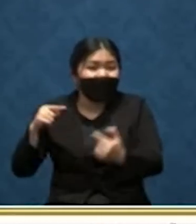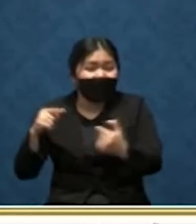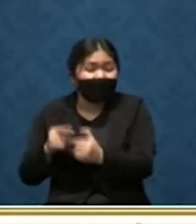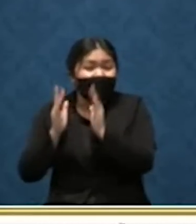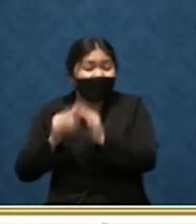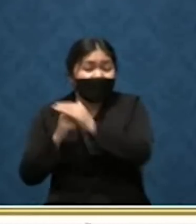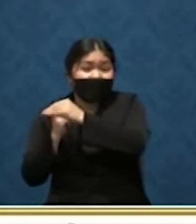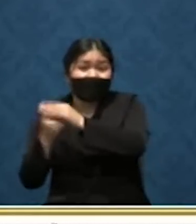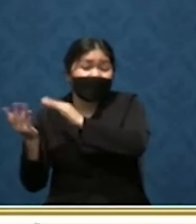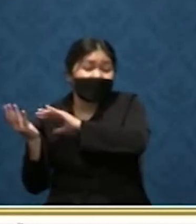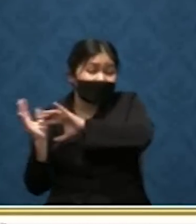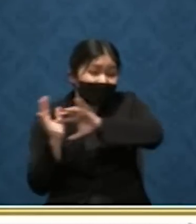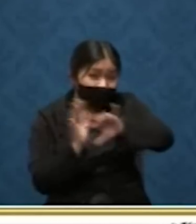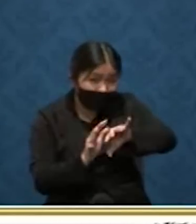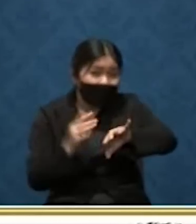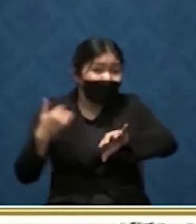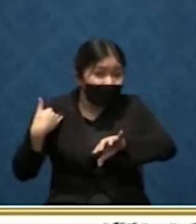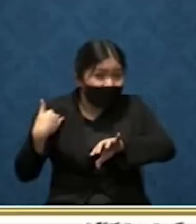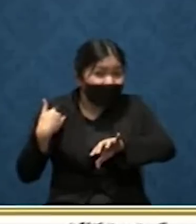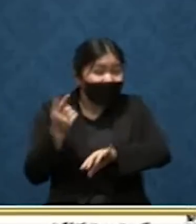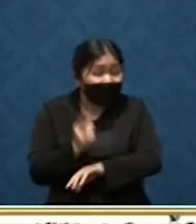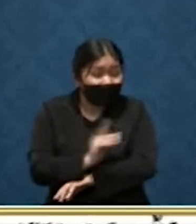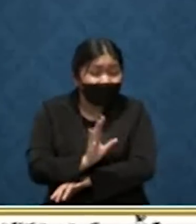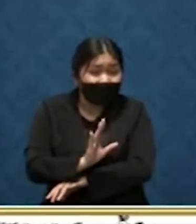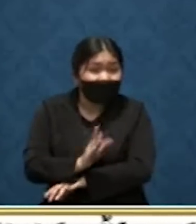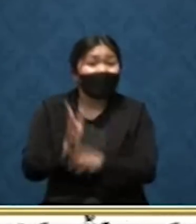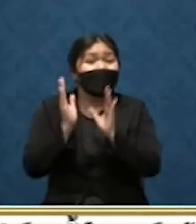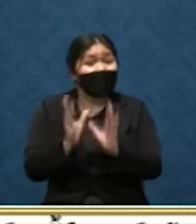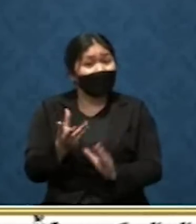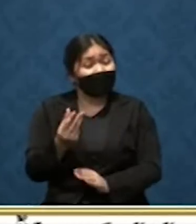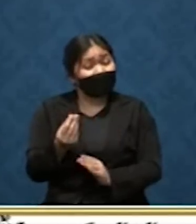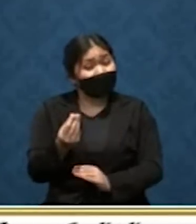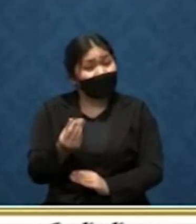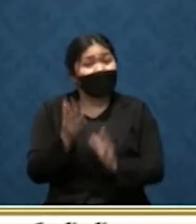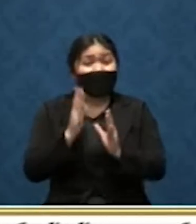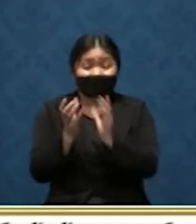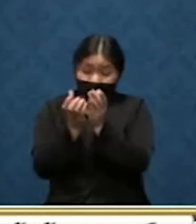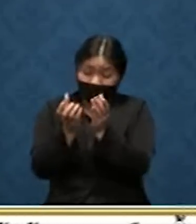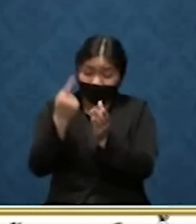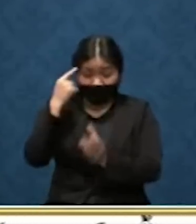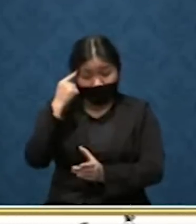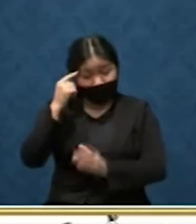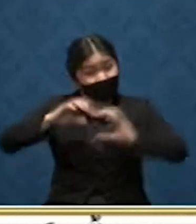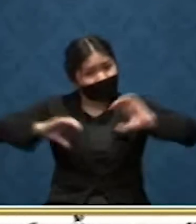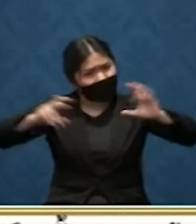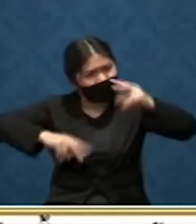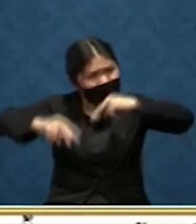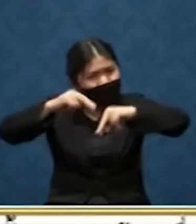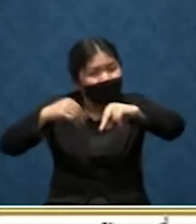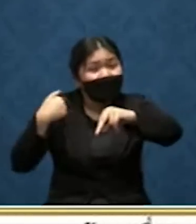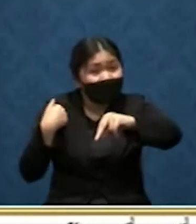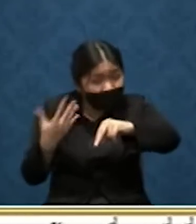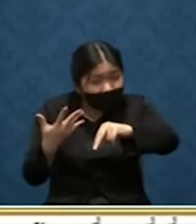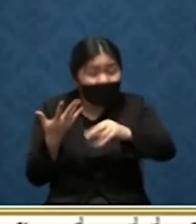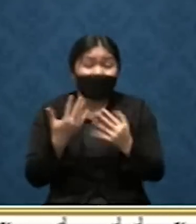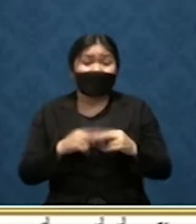แบบนี้กับเขาหอไม่เป็นจำนวเทาไรรัฐบาลได้ตัดสอบกบางมั้ยและจะตัดสอบกันได้อย่างไร